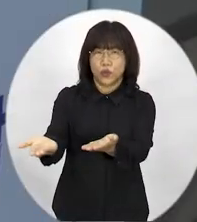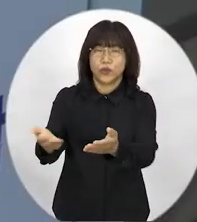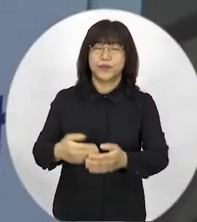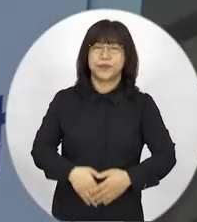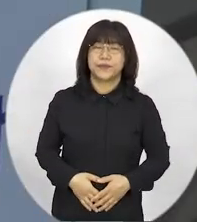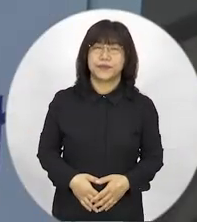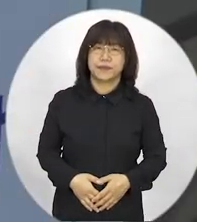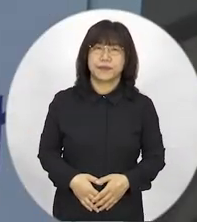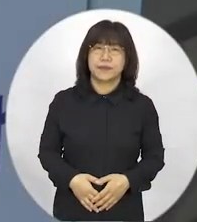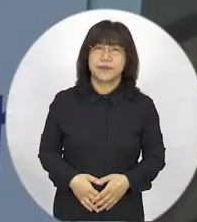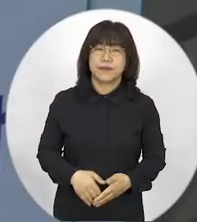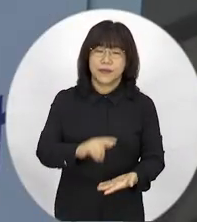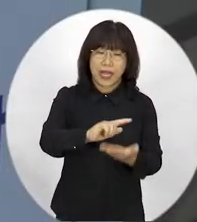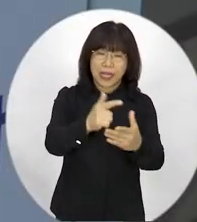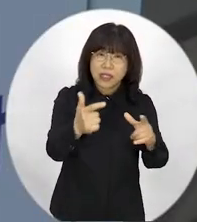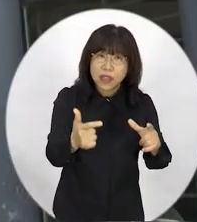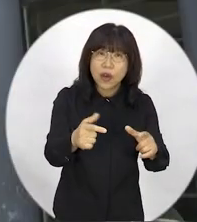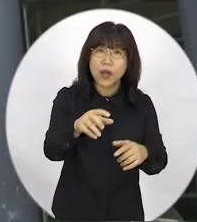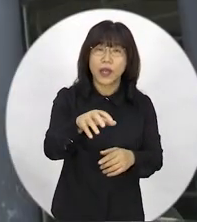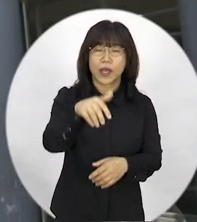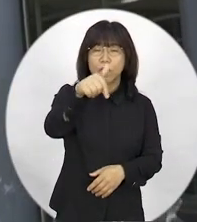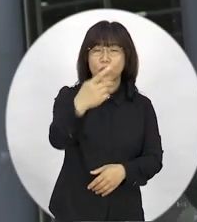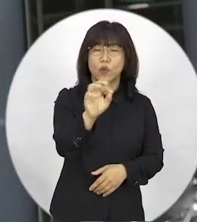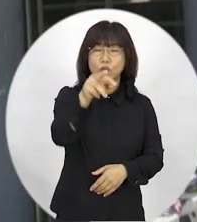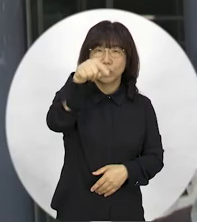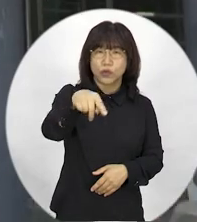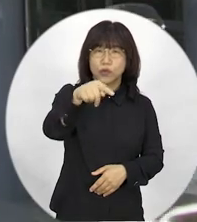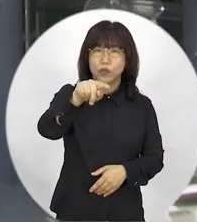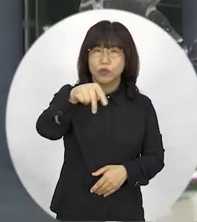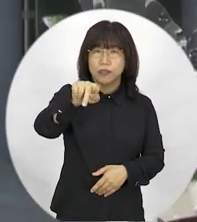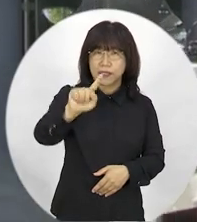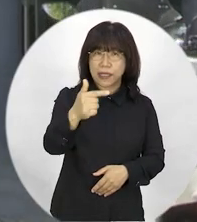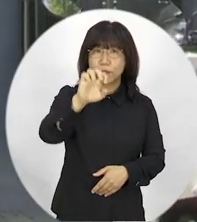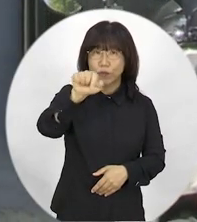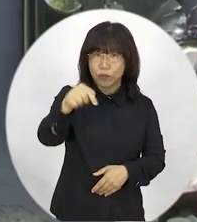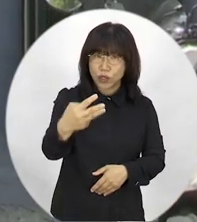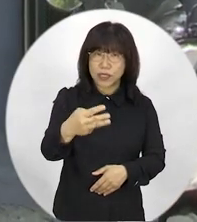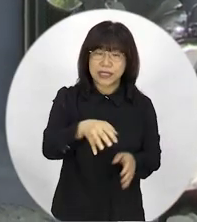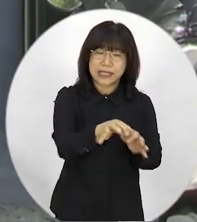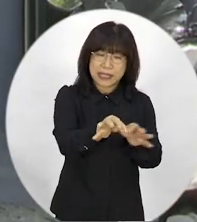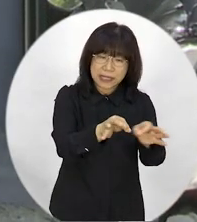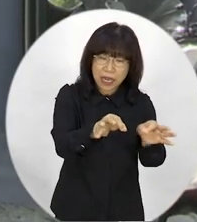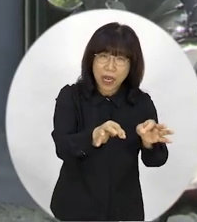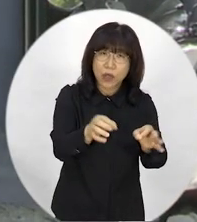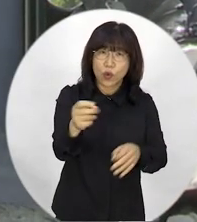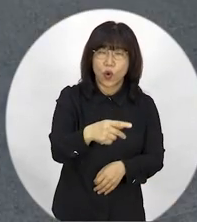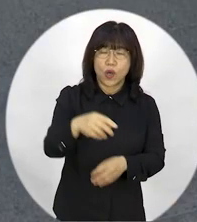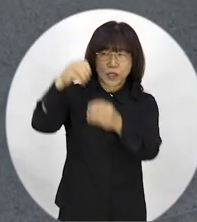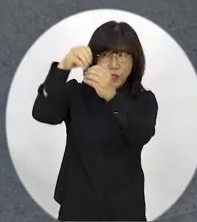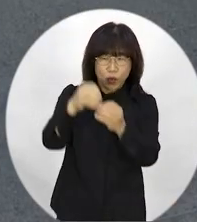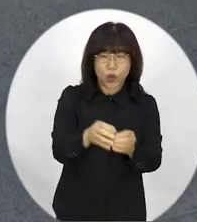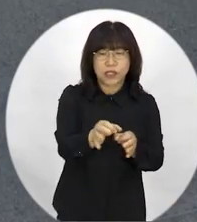공급합니다. 한편 강서구는 강서농수산물시장 외에도 전통시장, 대형마트 등